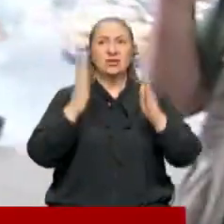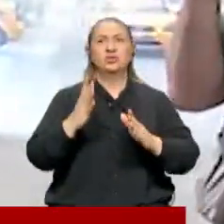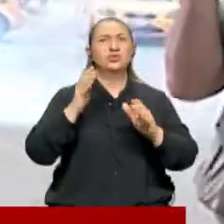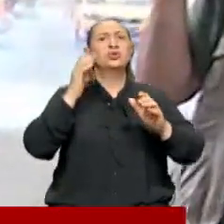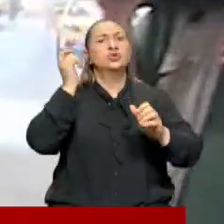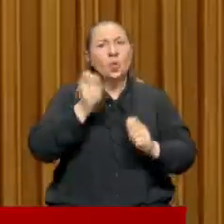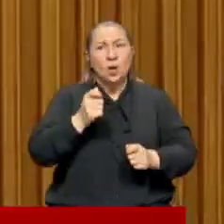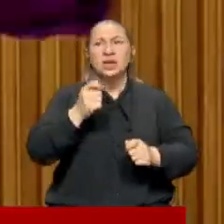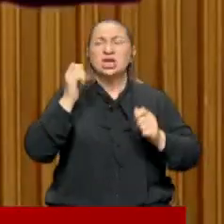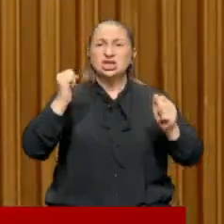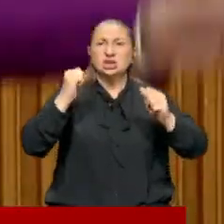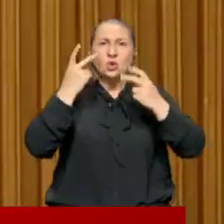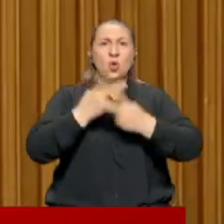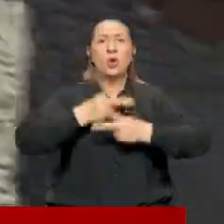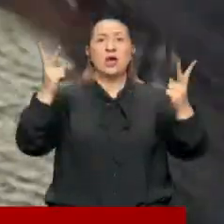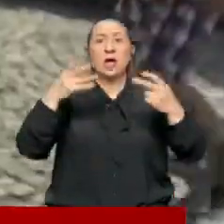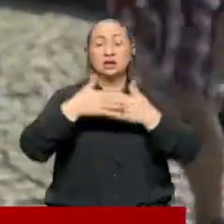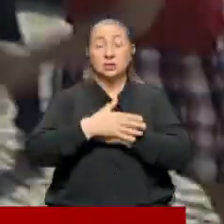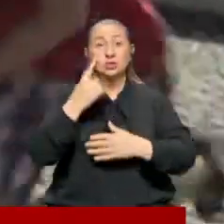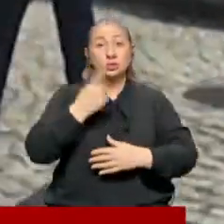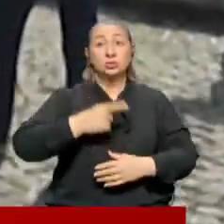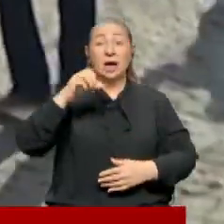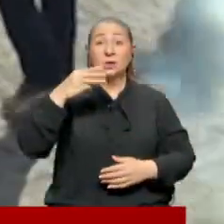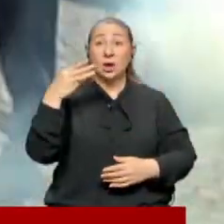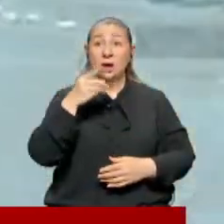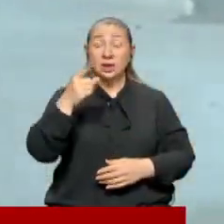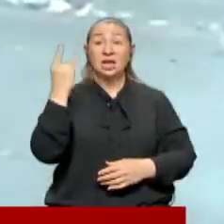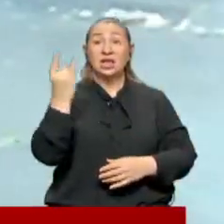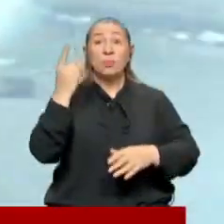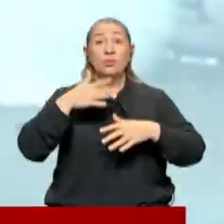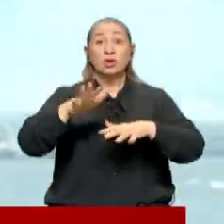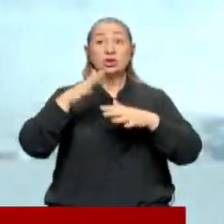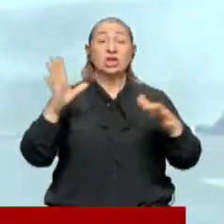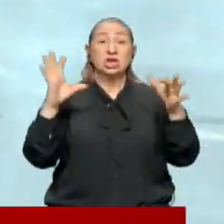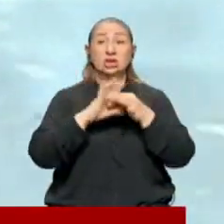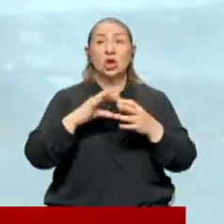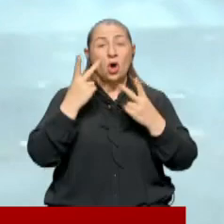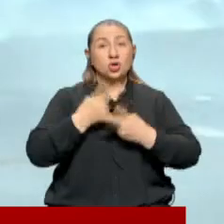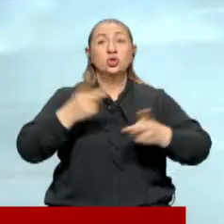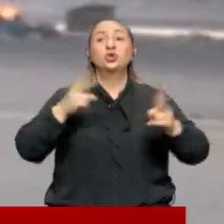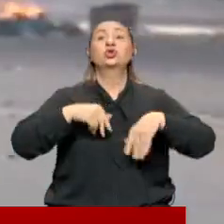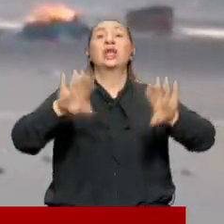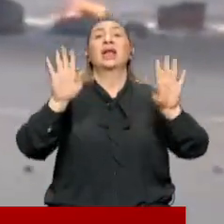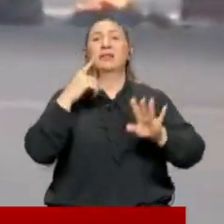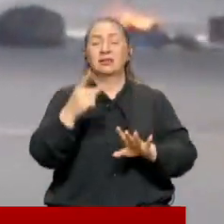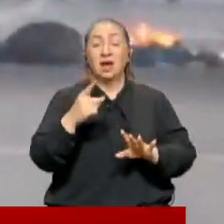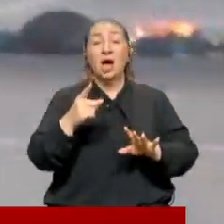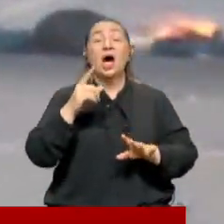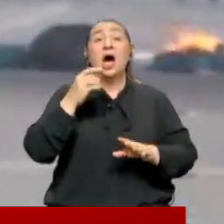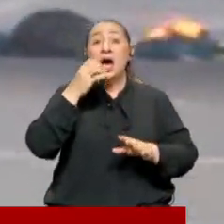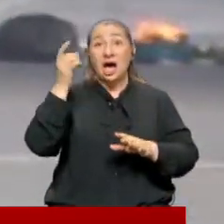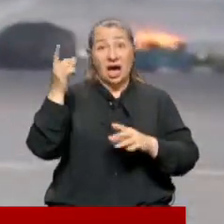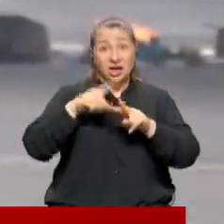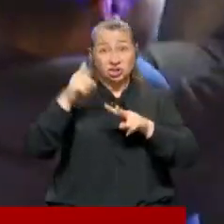istibdat, yaşasın hürriyet çıkışının akşamında Cumhurbaşkanı Erdoğan Gezi protestoları için özgürlükçülük değil dedi. Akşener ise